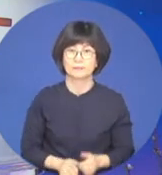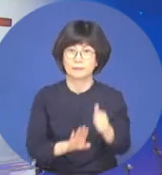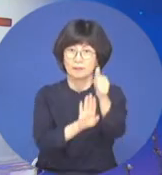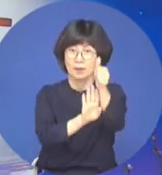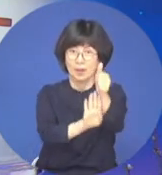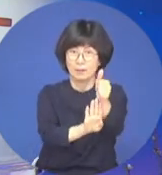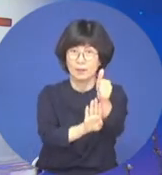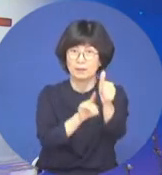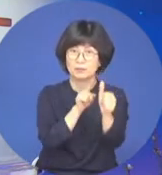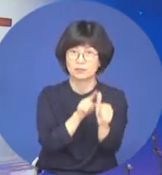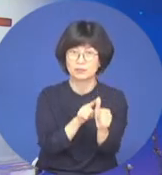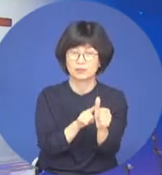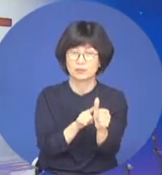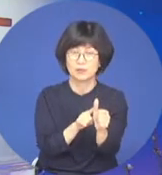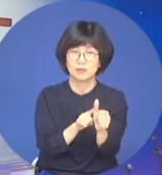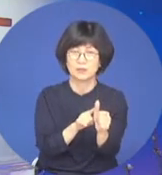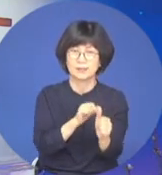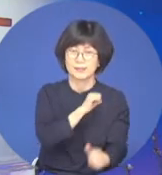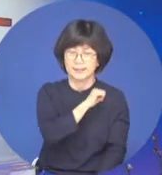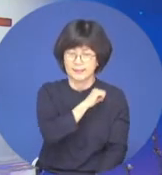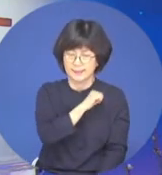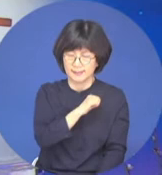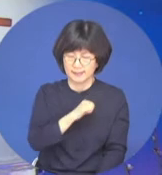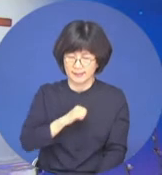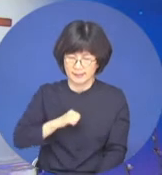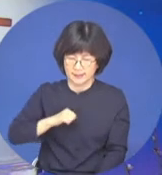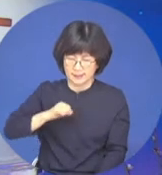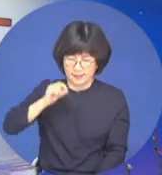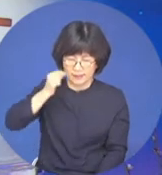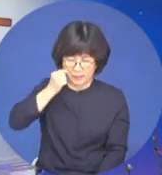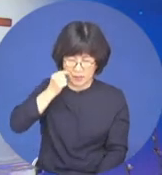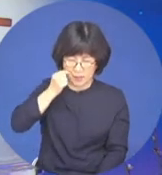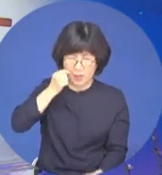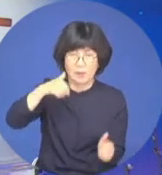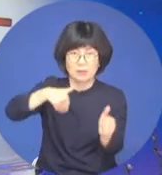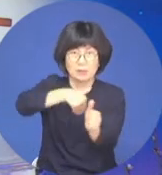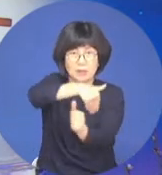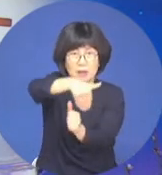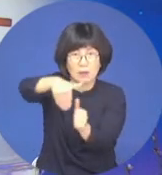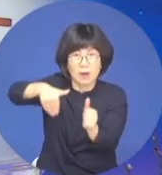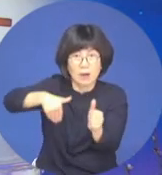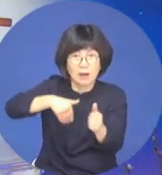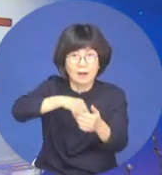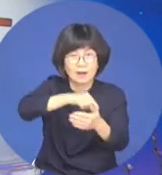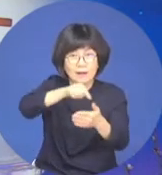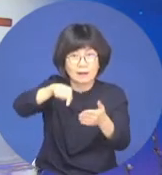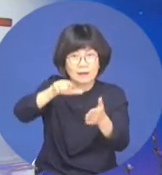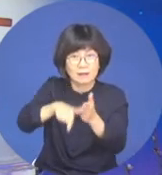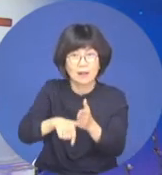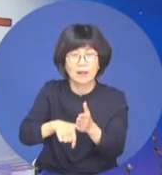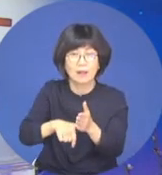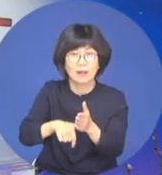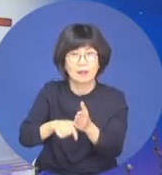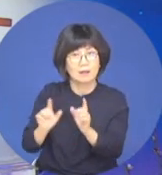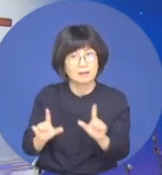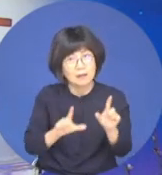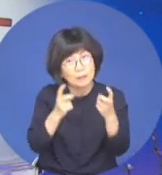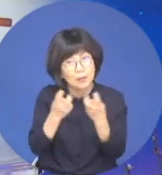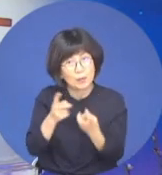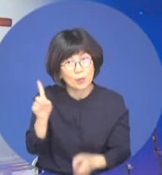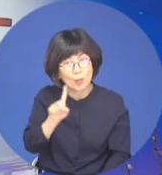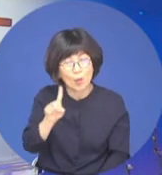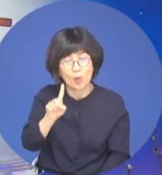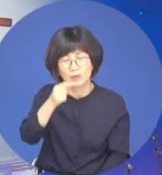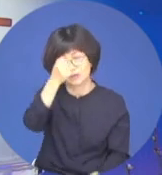견딜 수 없는 시대적 상황 속에서 믿음으로 사는 길이 뭐냐? 한마디로 기도밖에는 길이 없다는 거예요. 세